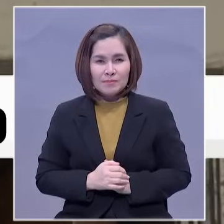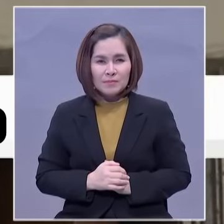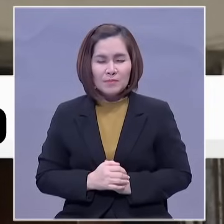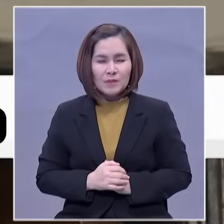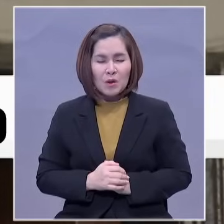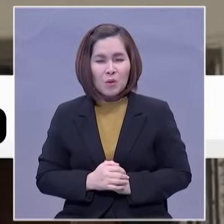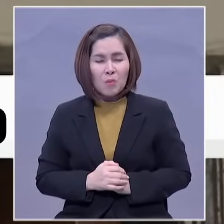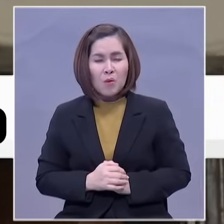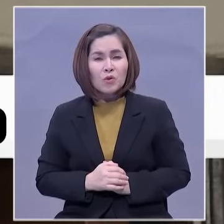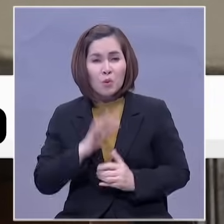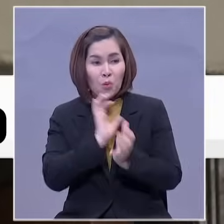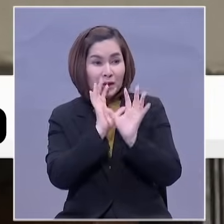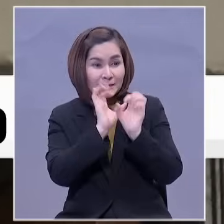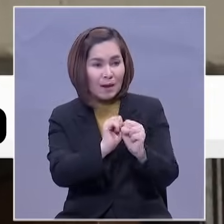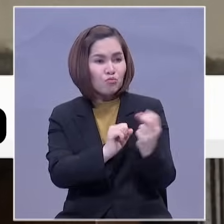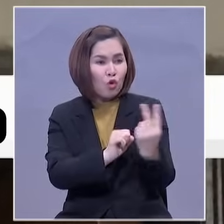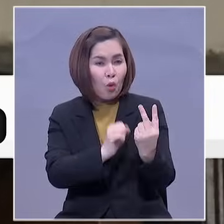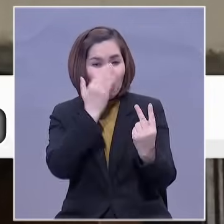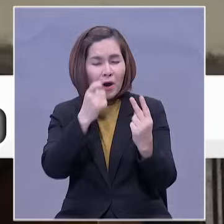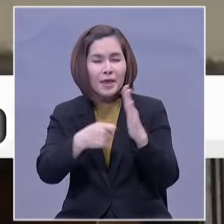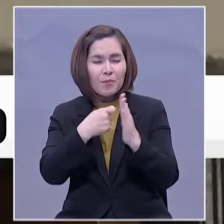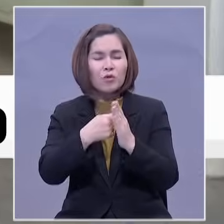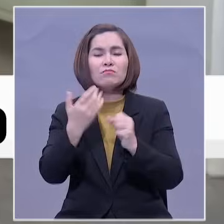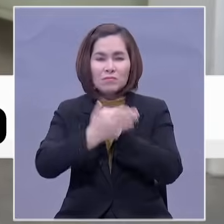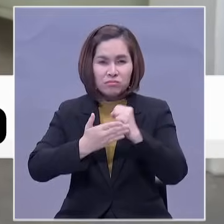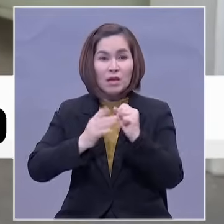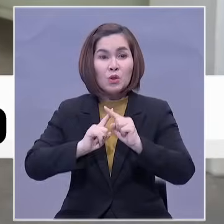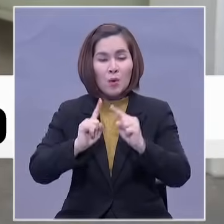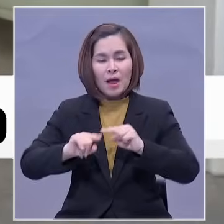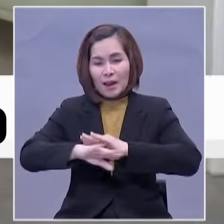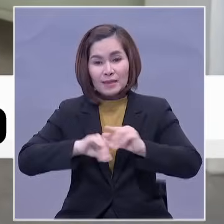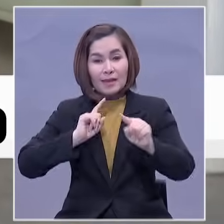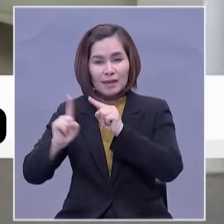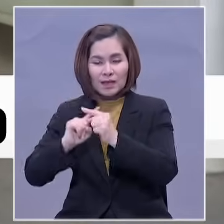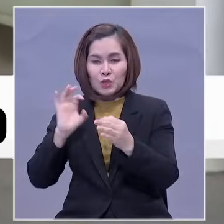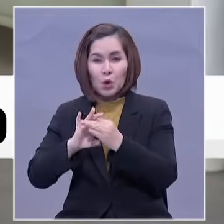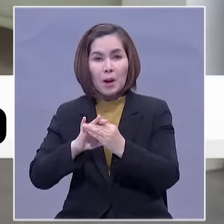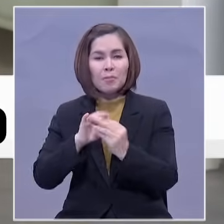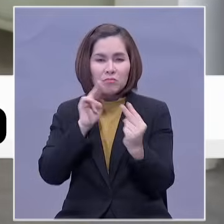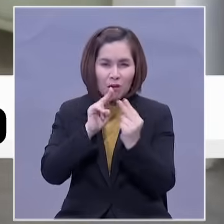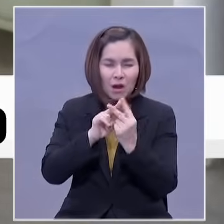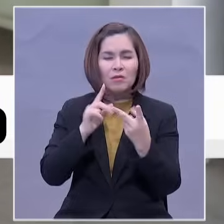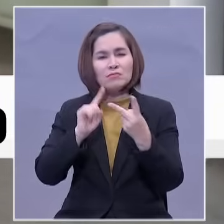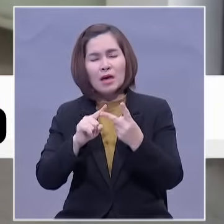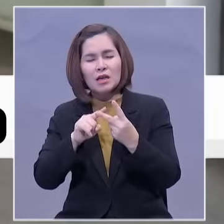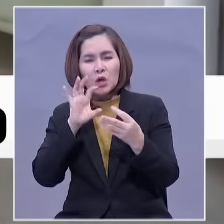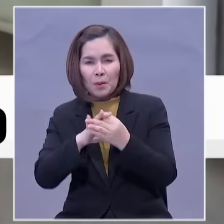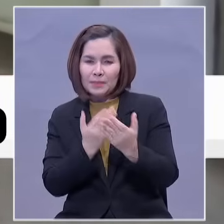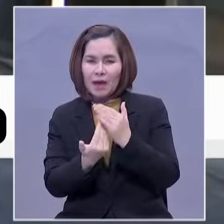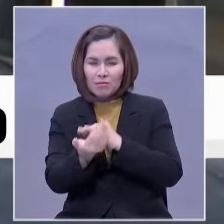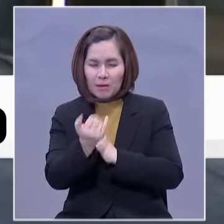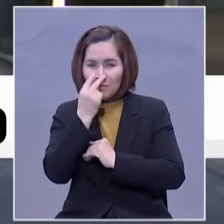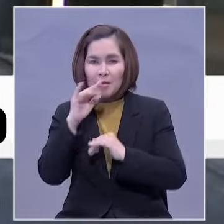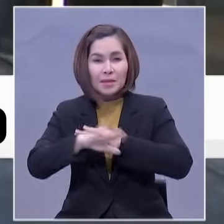ข้อหายาเสพติดจริงถึงแม้ยังไม่มีพยานหลักฐานในการเรียกรับเงินหรือกระทำชำเราเกิดขึ้นแต่ได้สั่งการให้